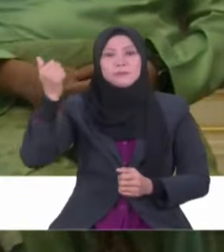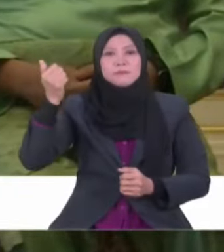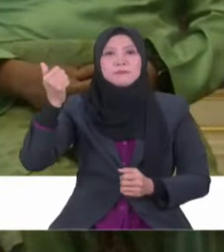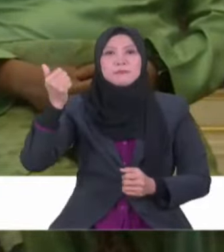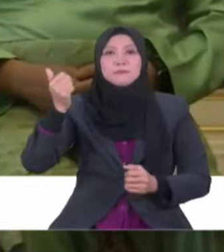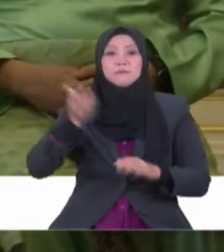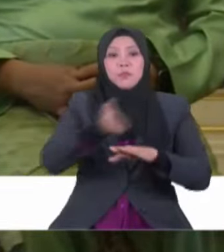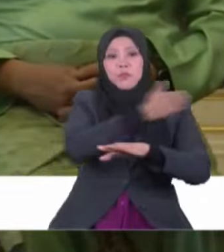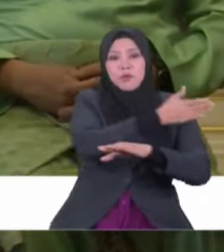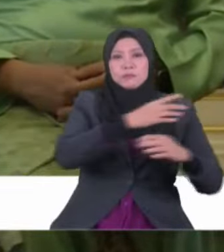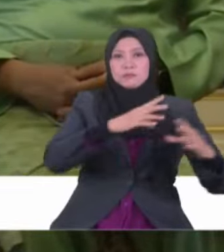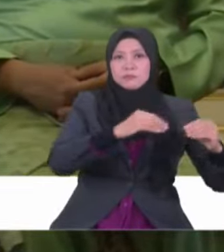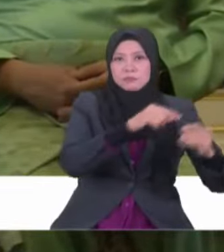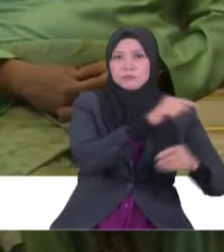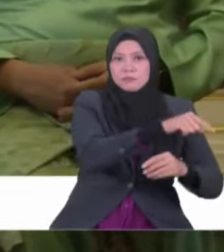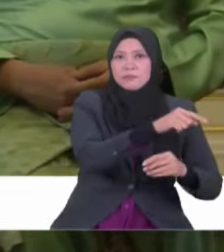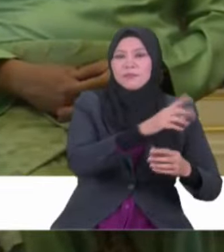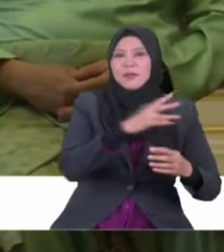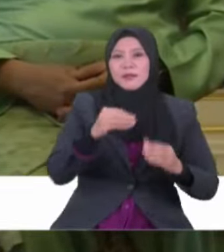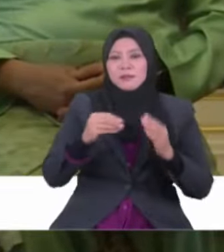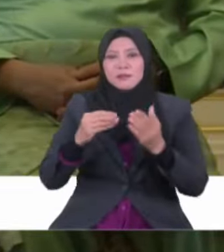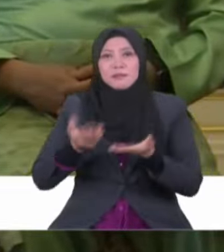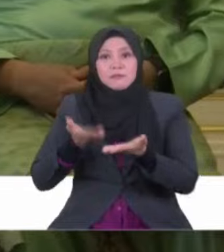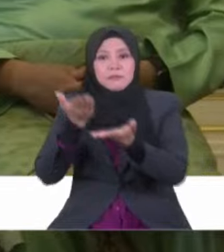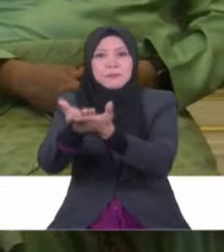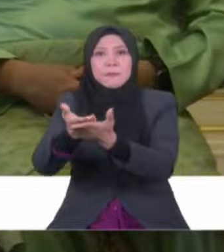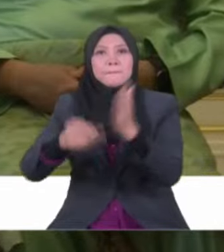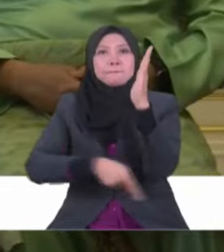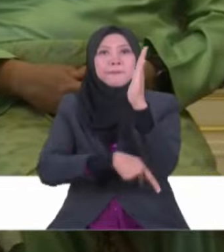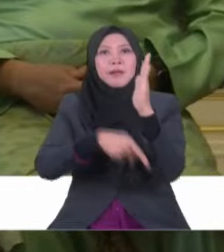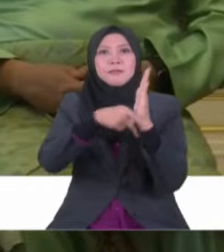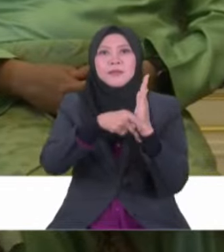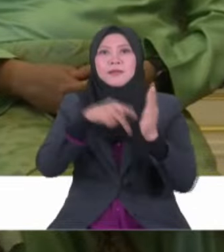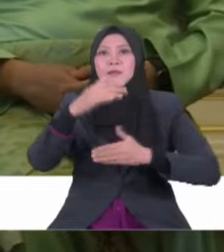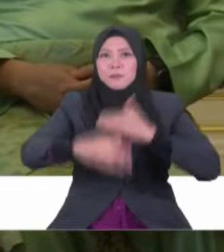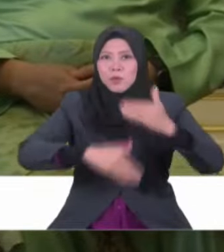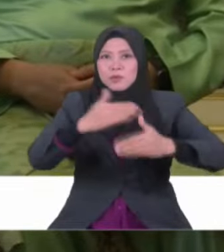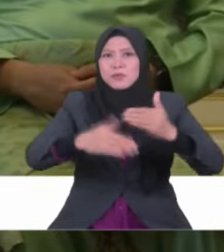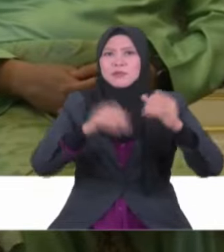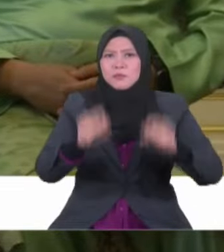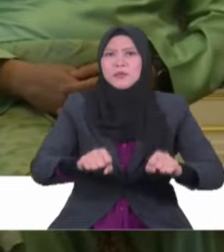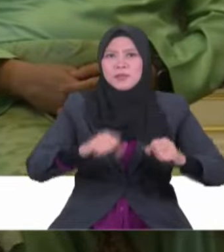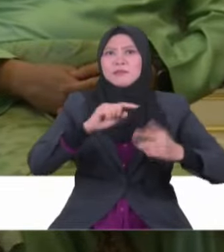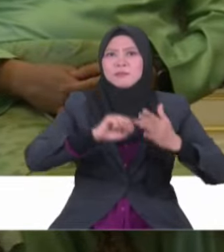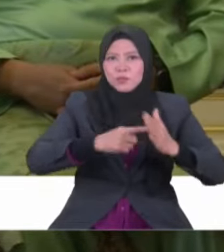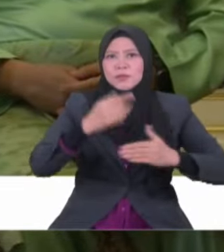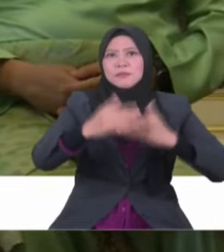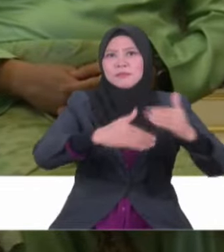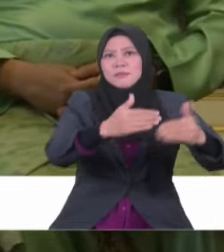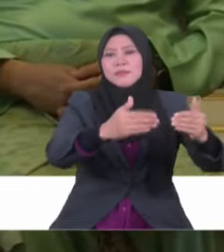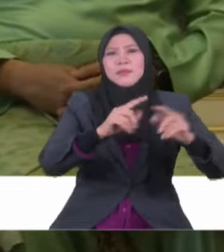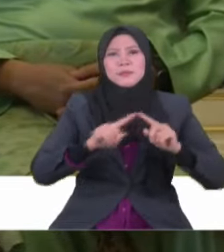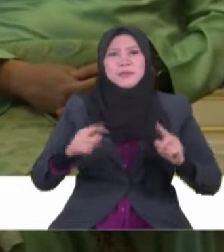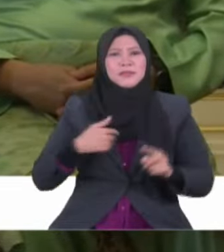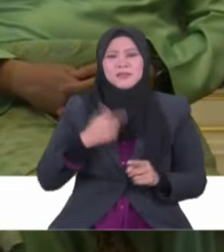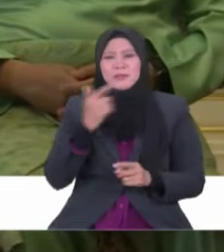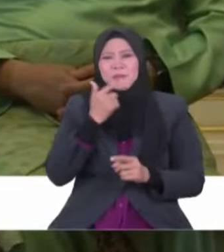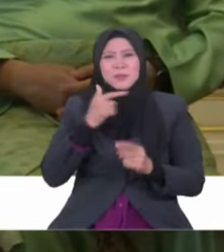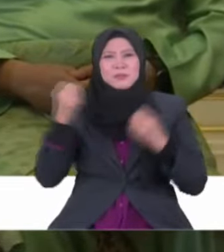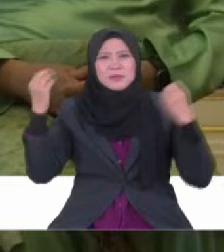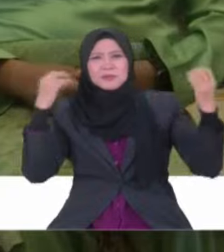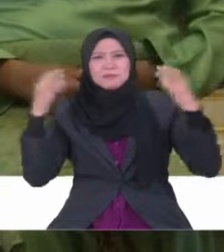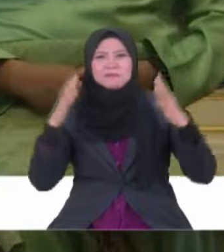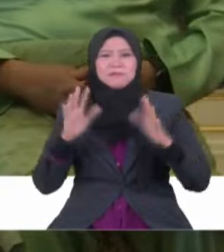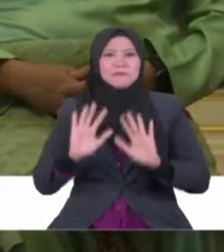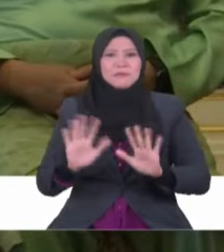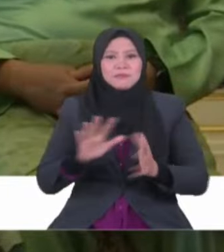perbatasan dan kemudian parlimen. Proses itu boleh berjalan. Tapi saya tidak mahu riuhkan itu kerana ia